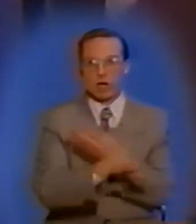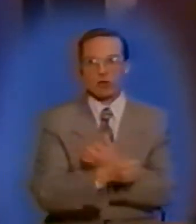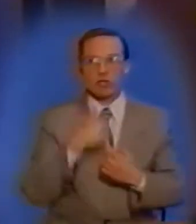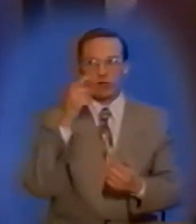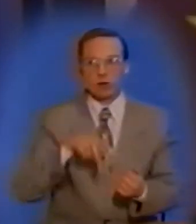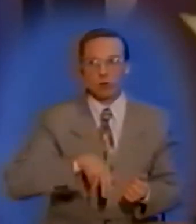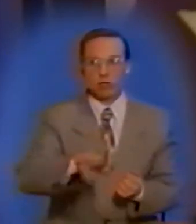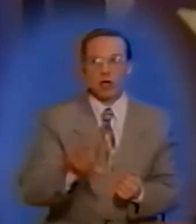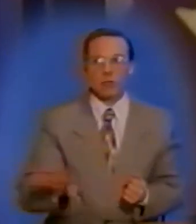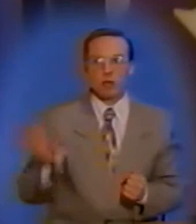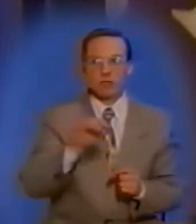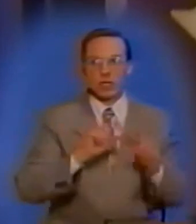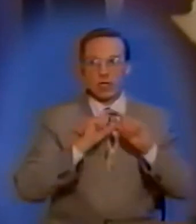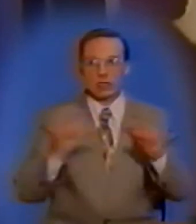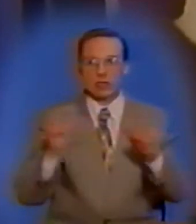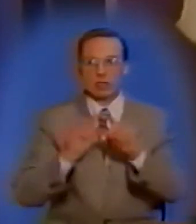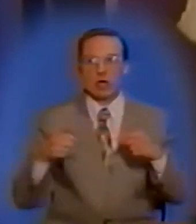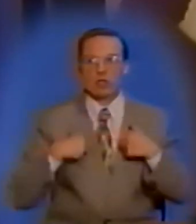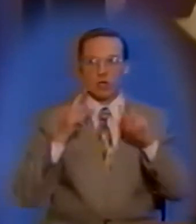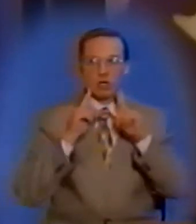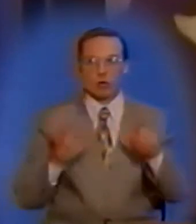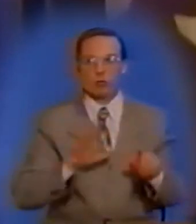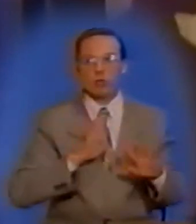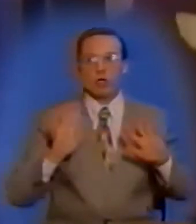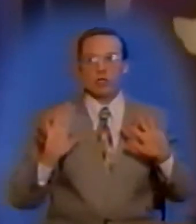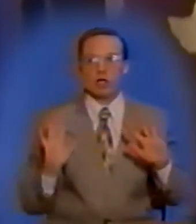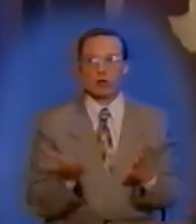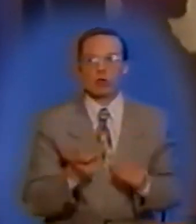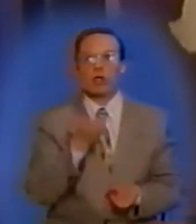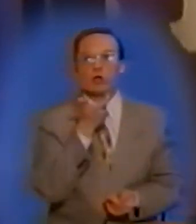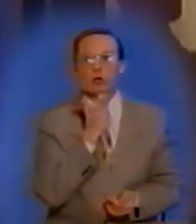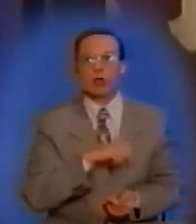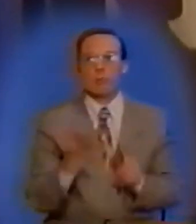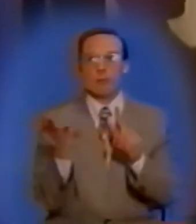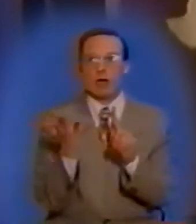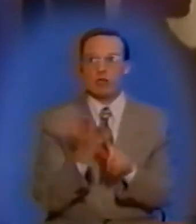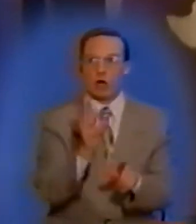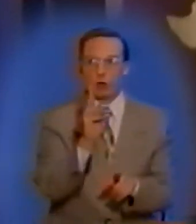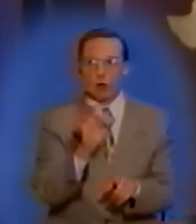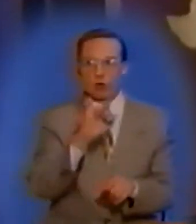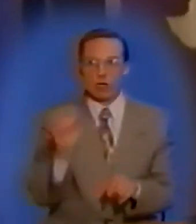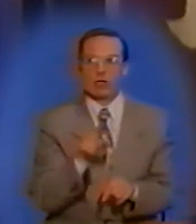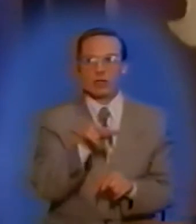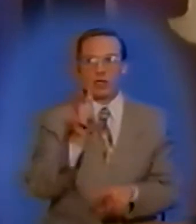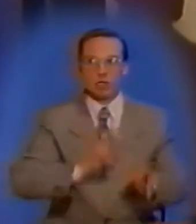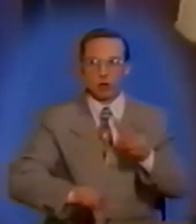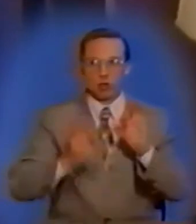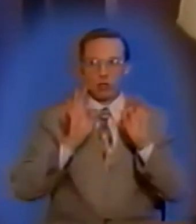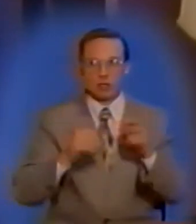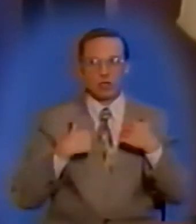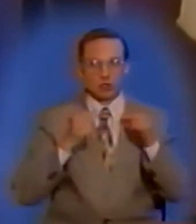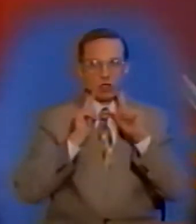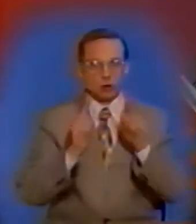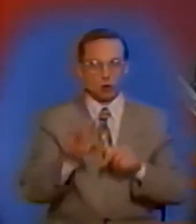tu eisi per visas instancijas, tarsi aš nenoriu būti kažkokia šūnė penkta koja, kad ten ieško teisybės, aš nenoriu